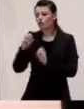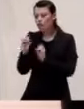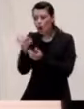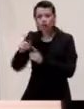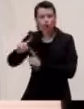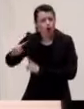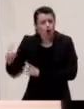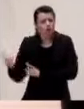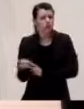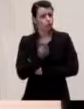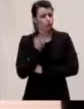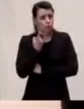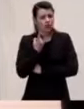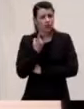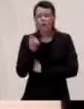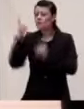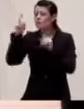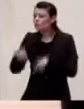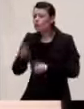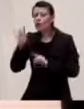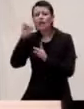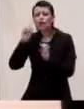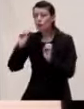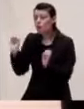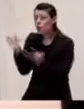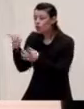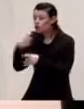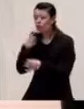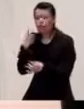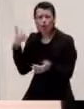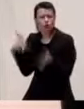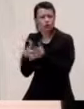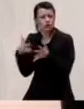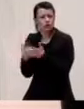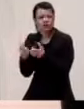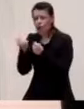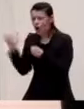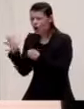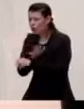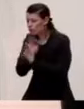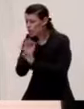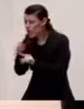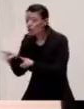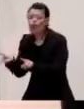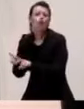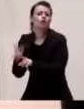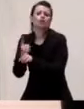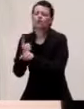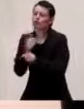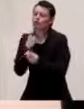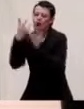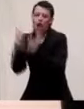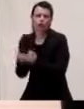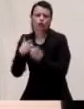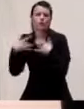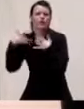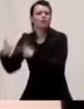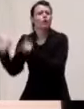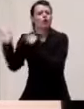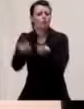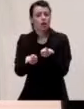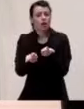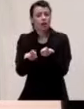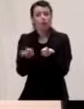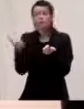se in fase di grande sofferenza, dovevano continuare a dare la loro disponibilità, ma richieste ripetute